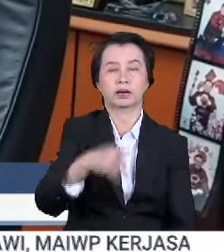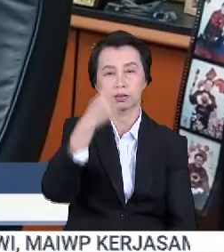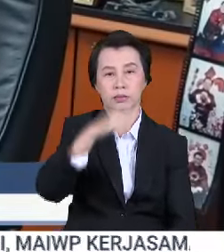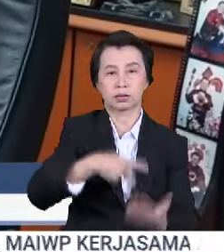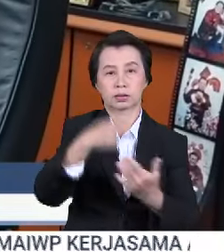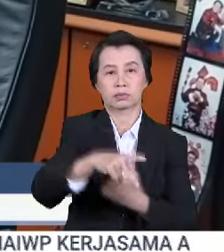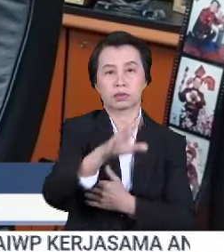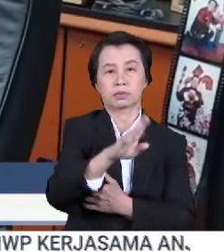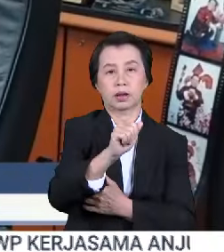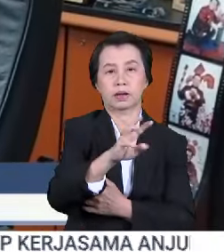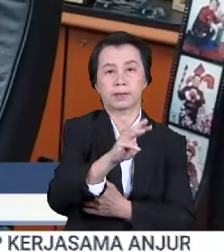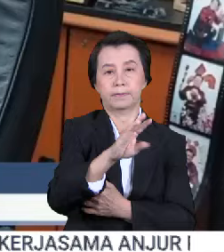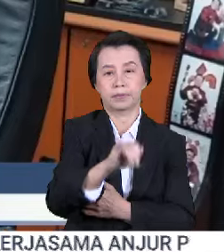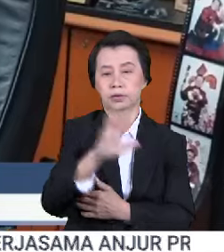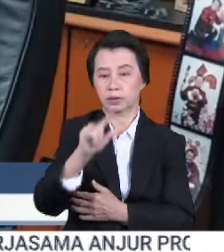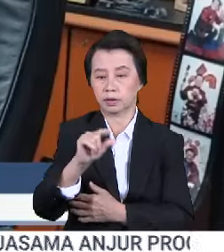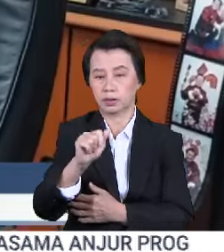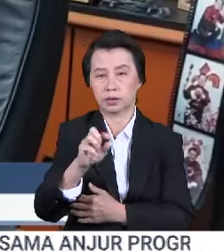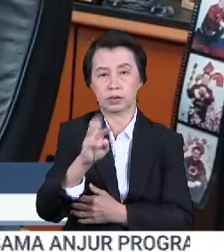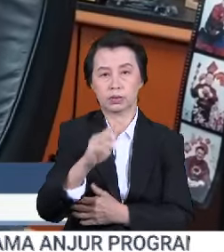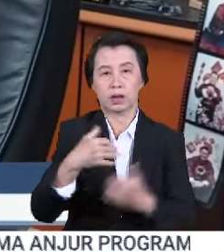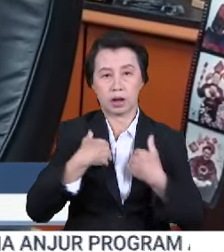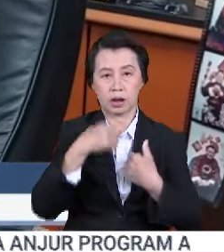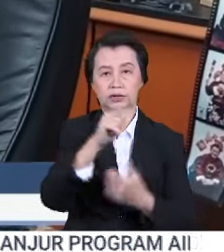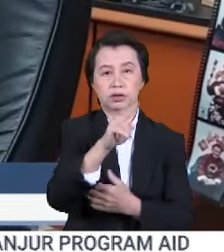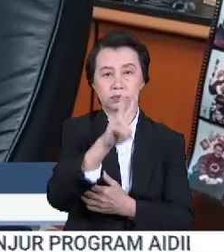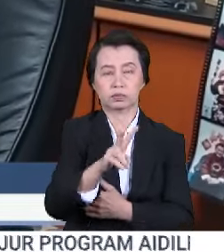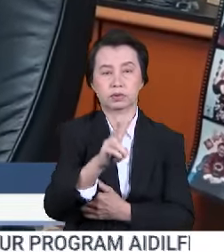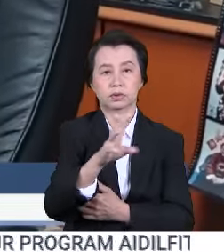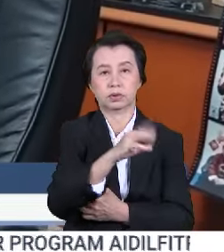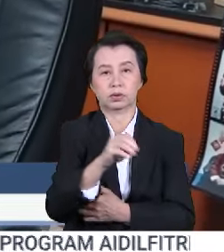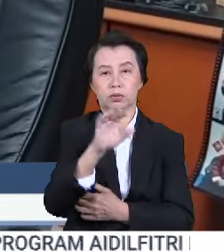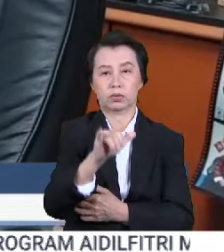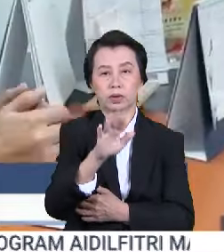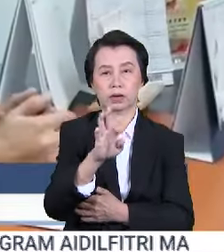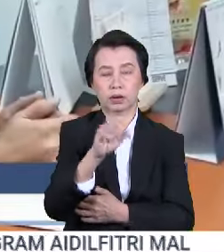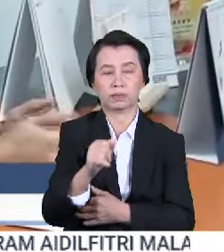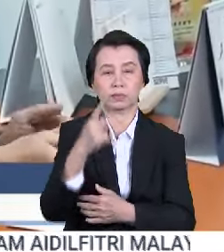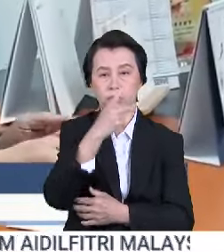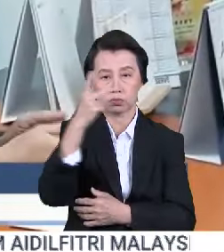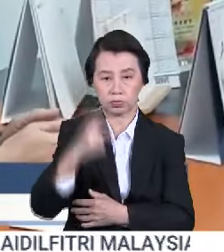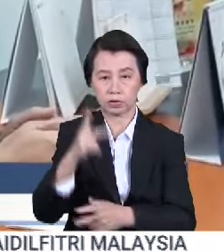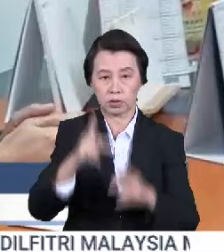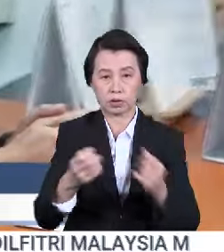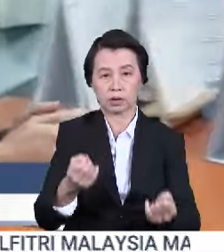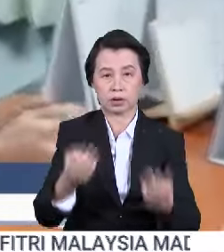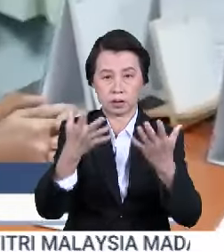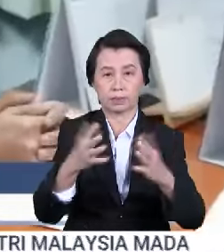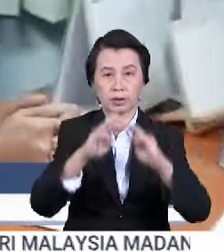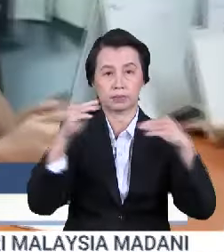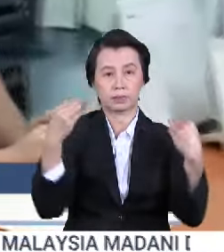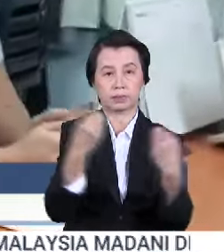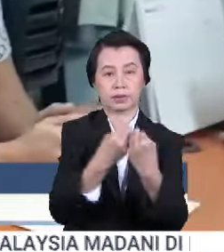tersebut akan disiarkan pada satu Jun di saluran Miri FM dan way FM kucing orang ramai khususnya masyarakat